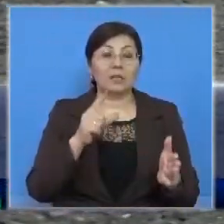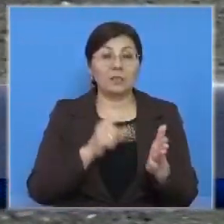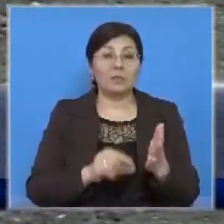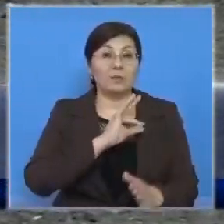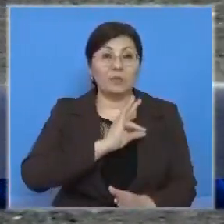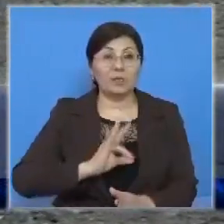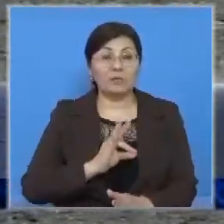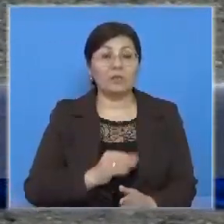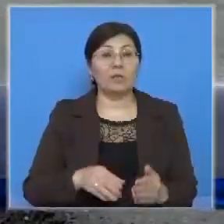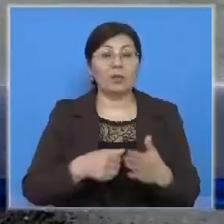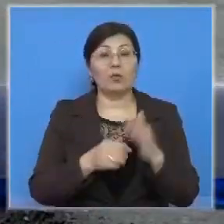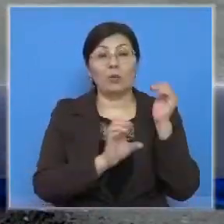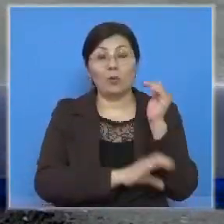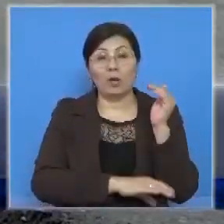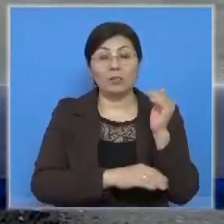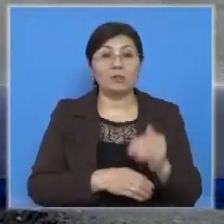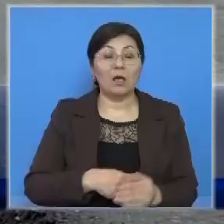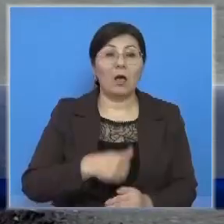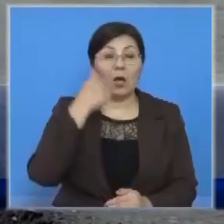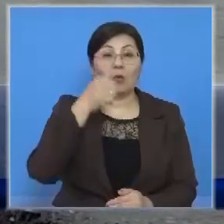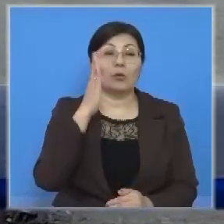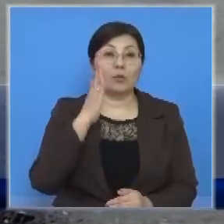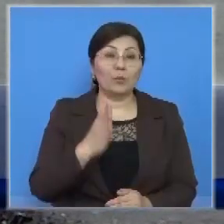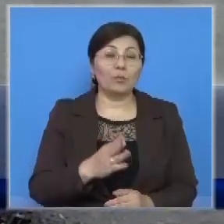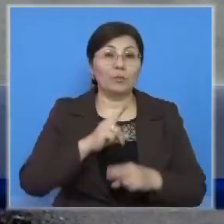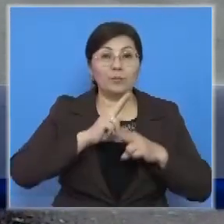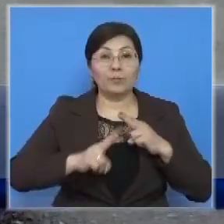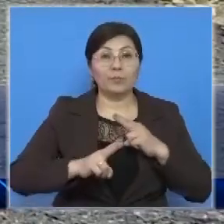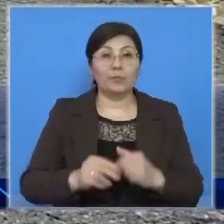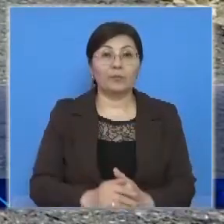70%. До конца года он будет завершен. Жасын Жолбаков, Жанель Сагиев, телеканал Актобе.